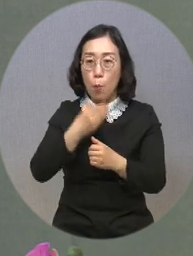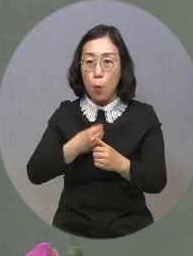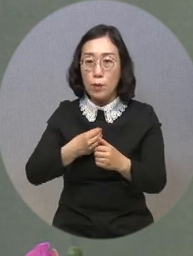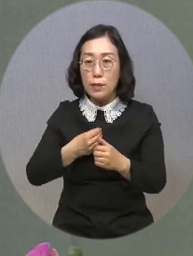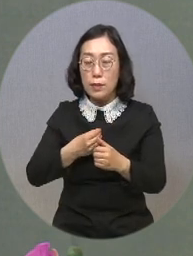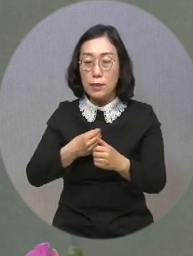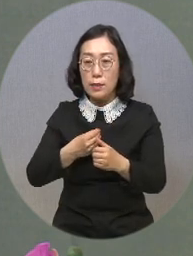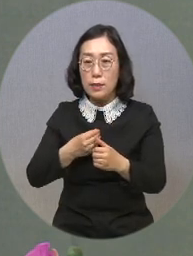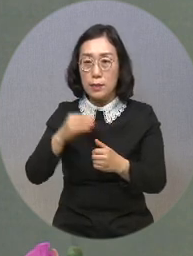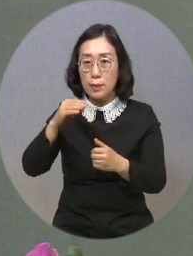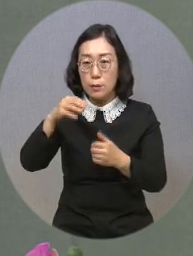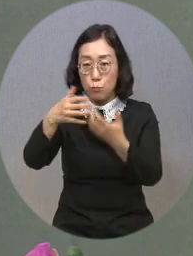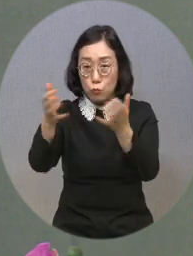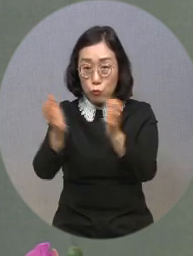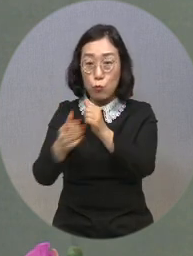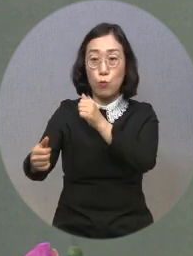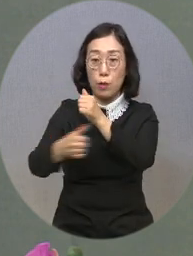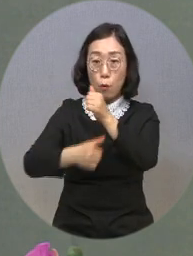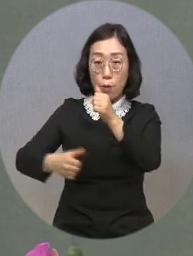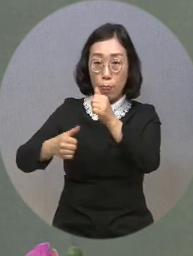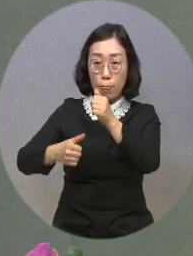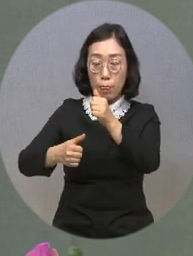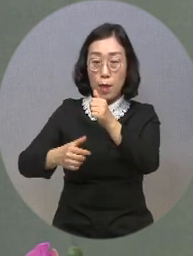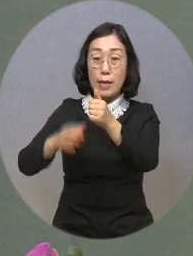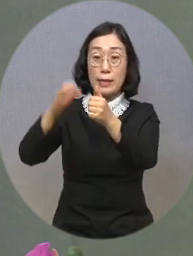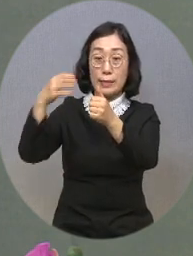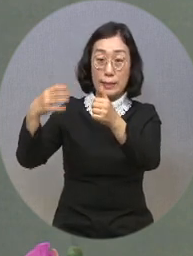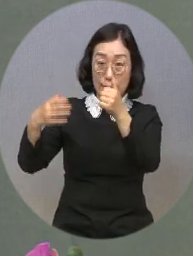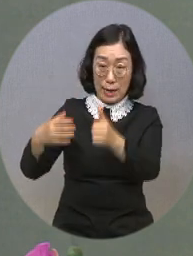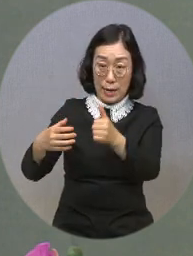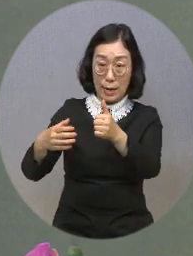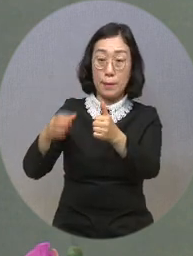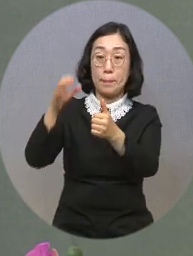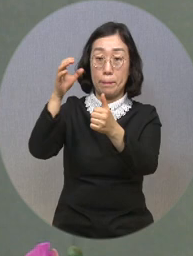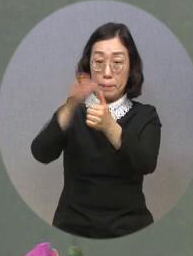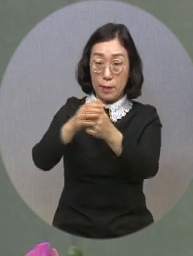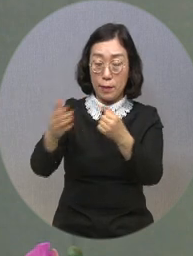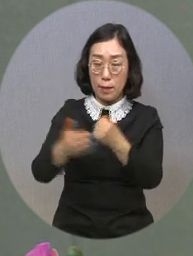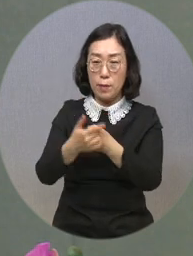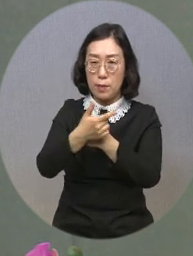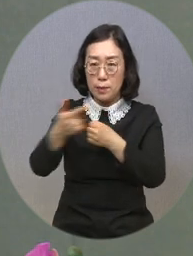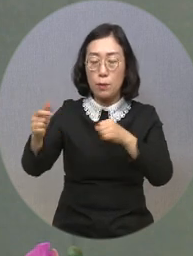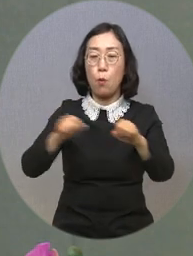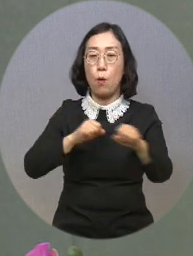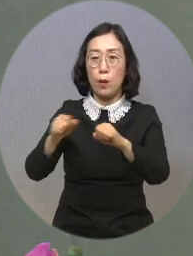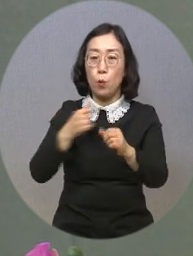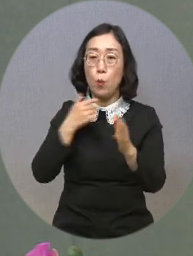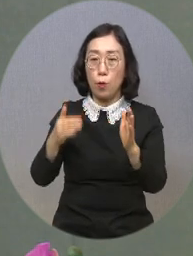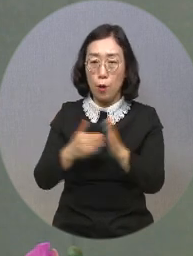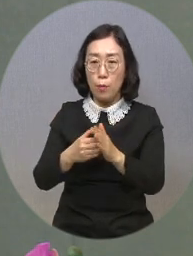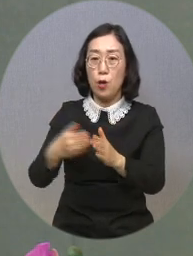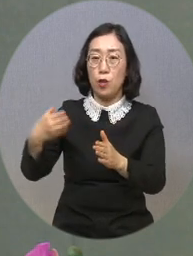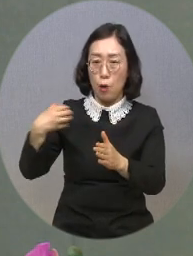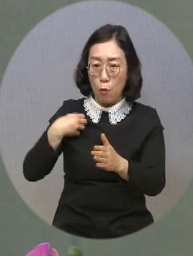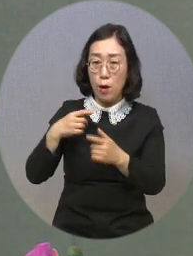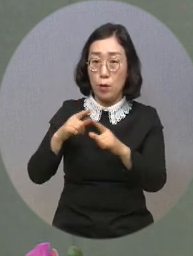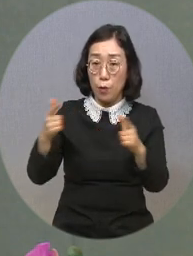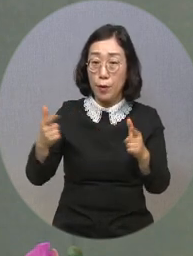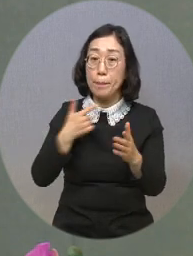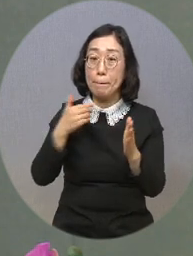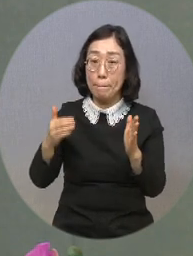보건복지위원장까지 이제 맡게 되셔서 더 큰 활동과 여러 가지 역할을 해